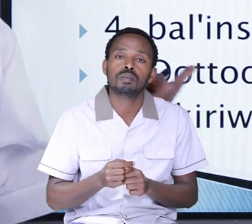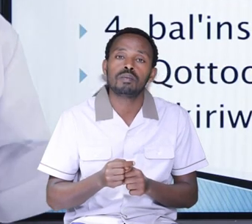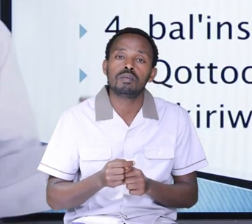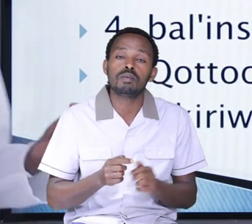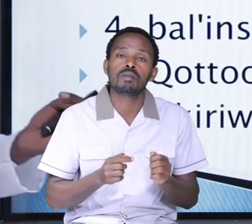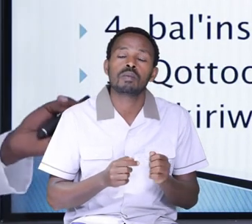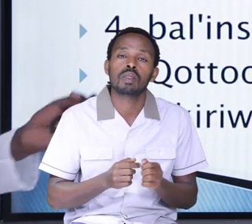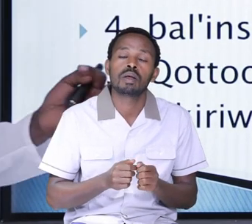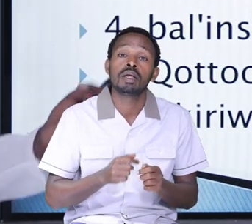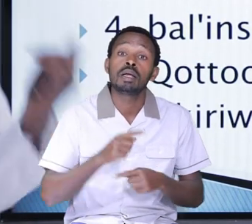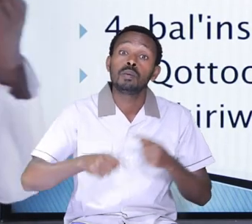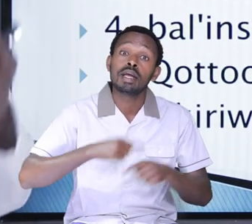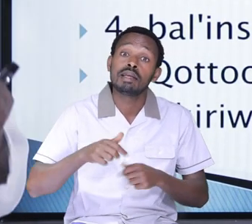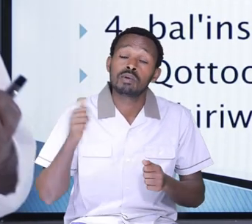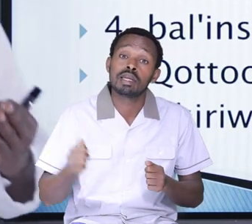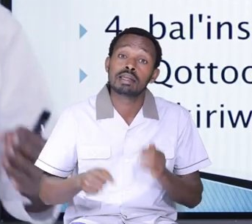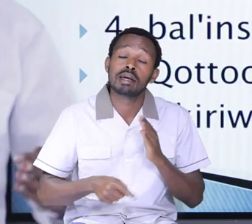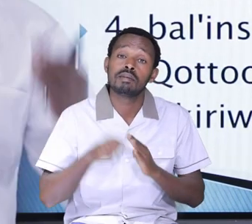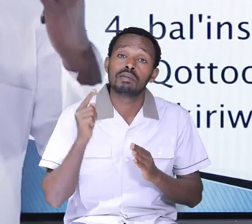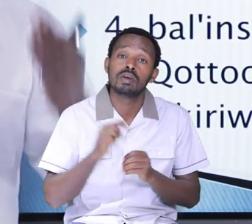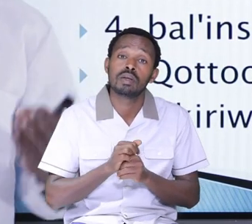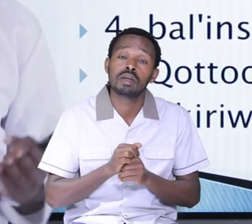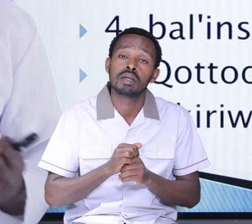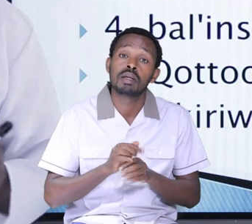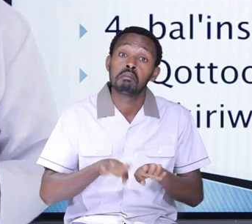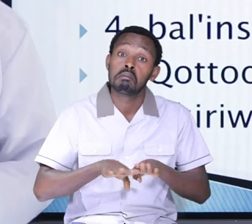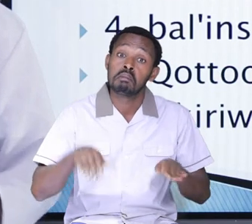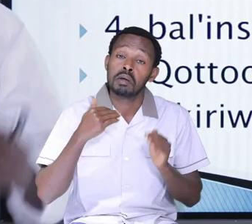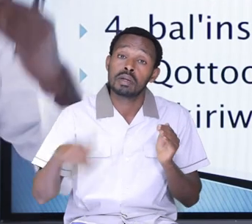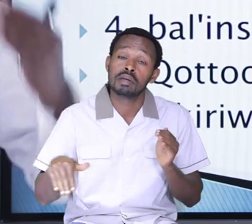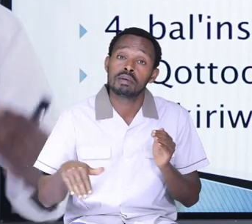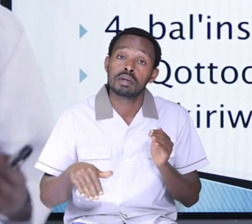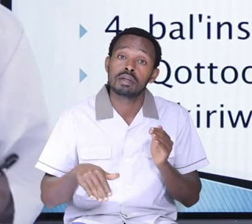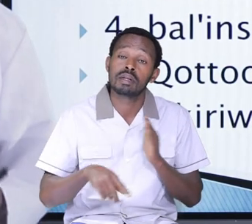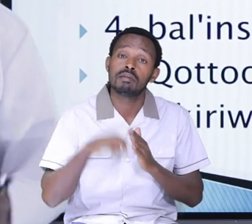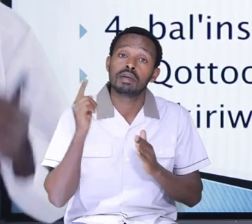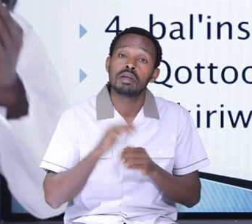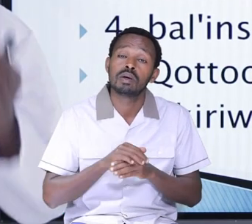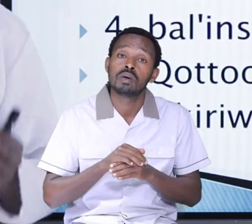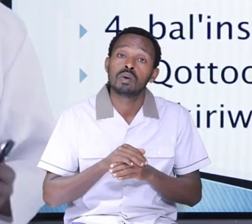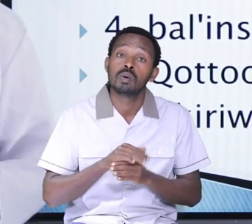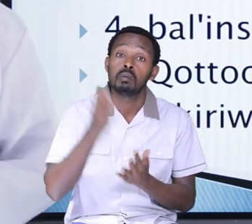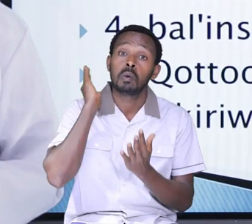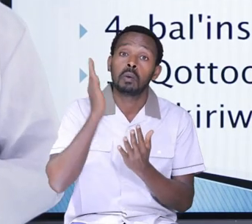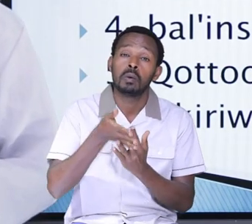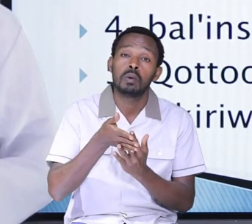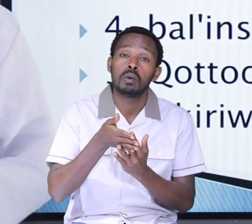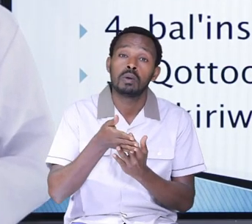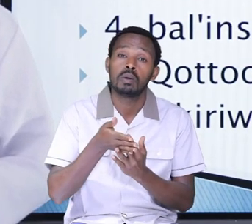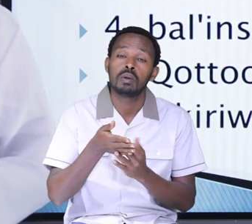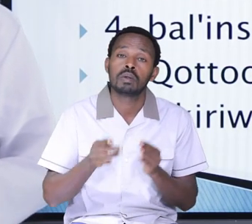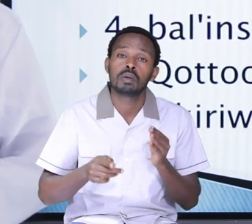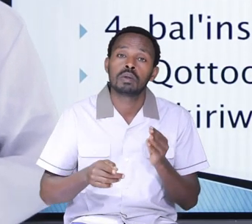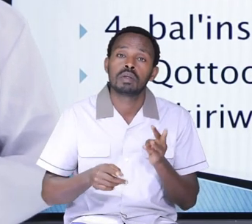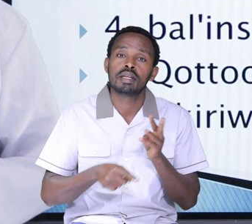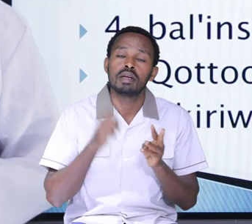wiilii fi ulee isaa, 4ffaa irratti bal'insa habalakaa, 5ffaa irratti qottoo, 6ffaa